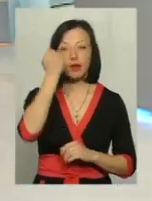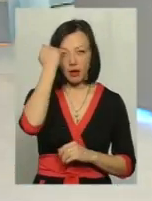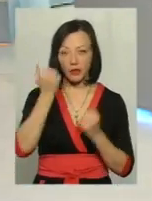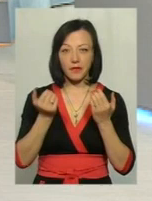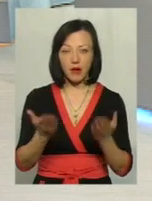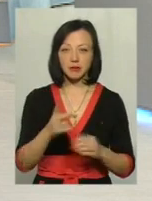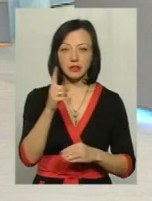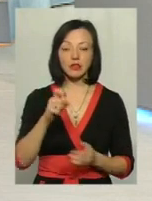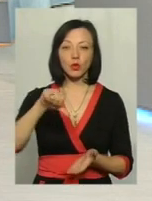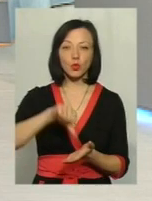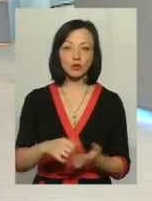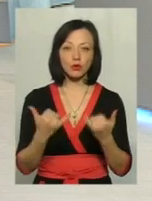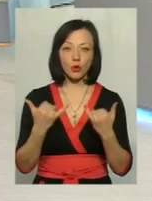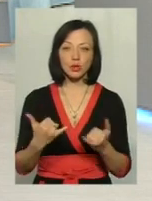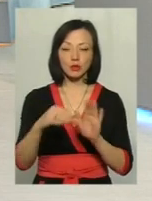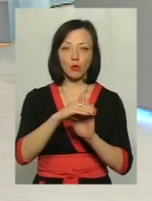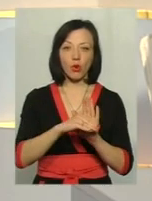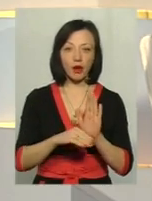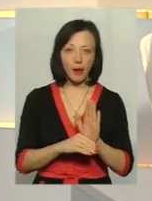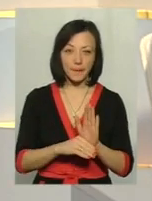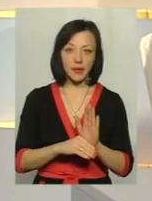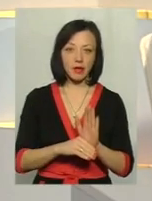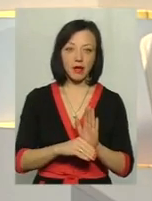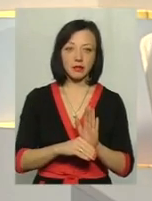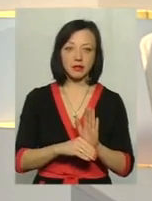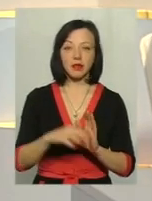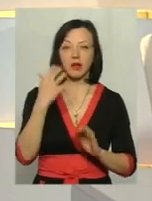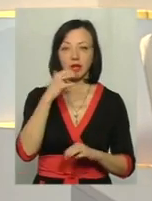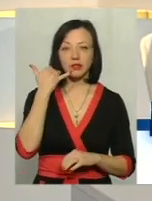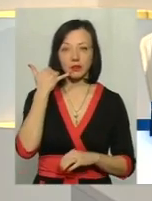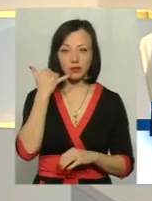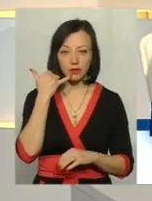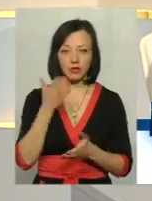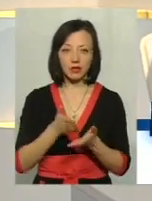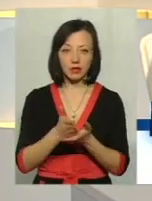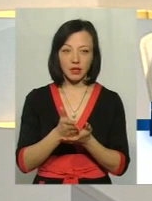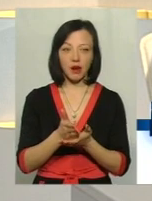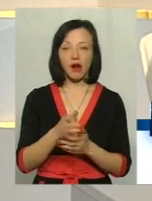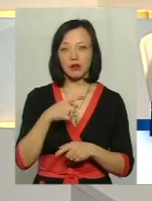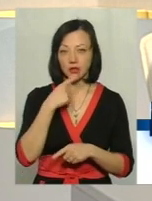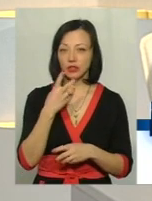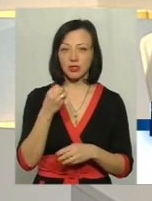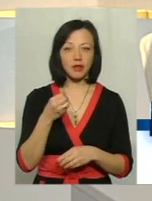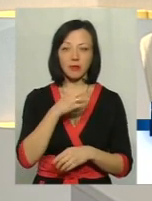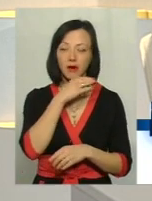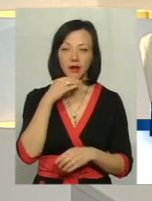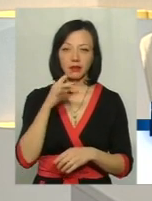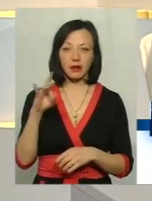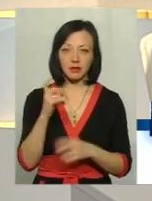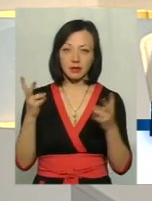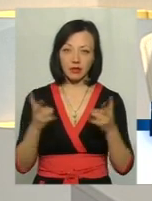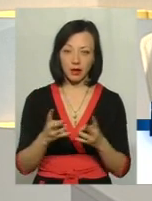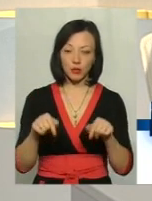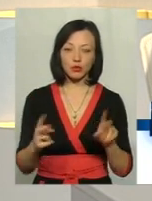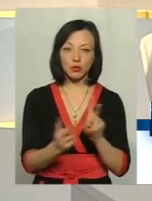вам за участь у сьогоднішній програмі. Гаряча телефонна лінія, стверджує, що ще не один раз нам доведеться